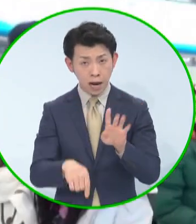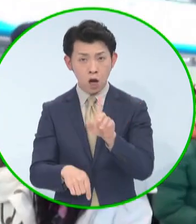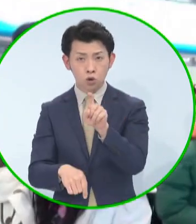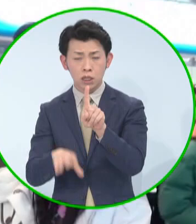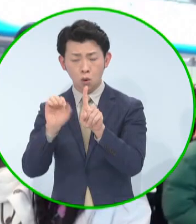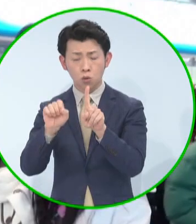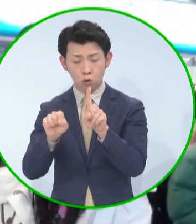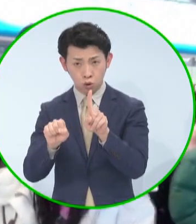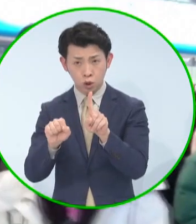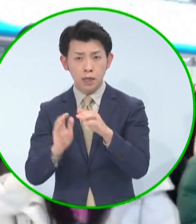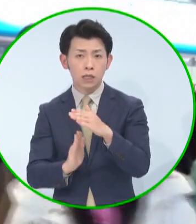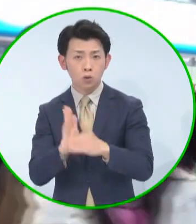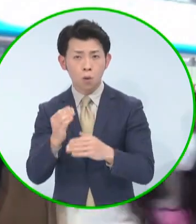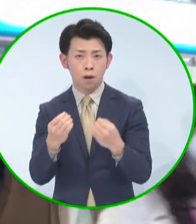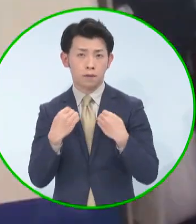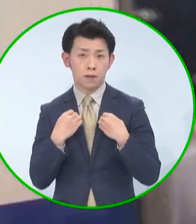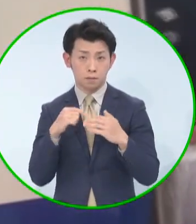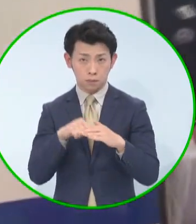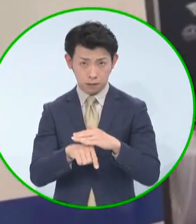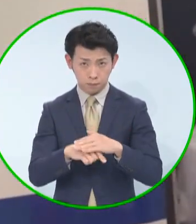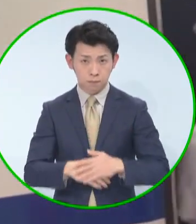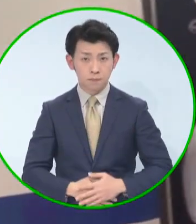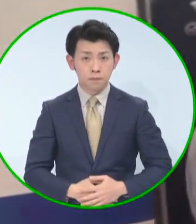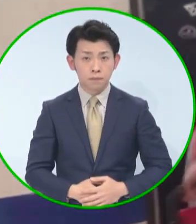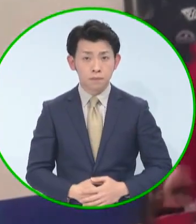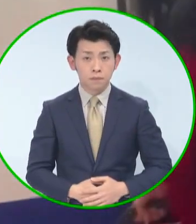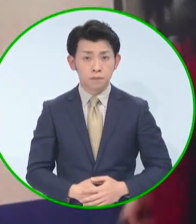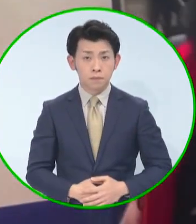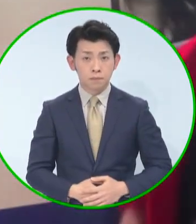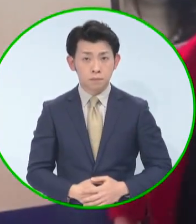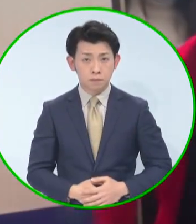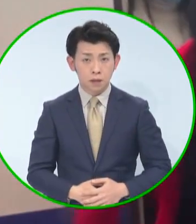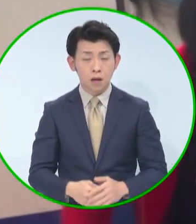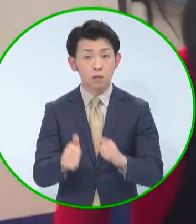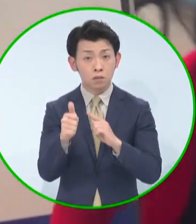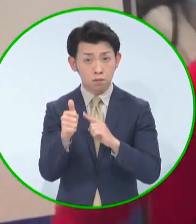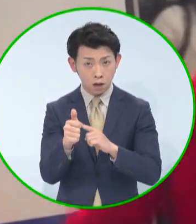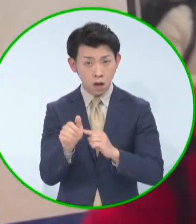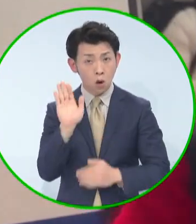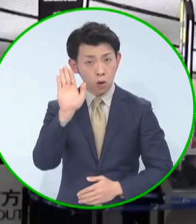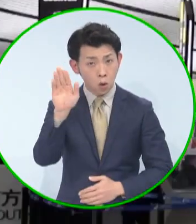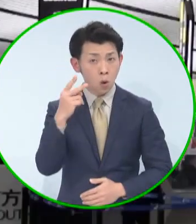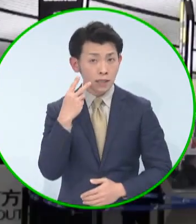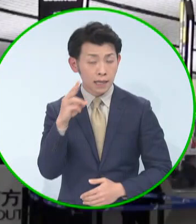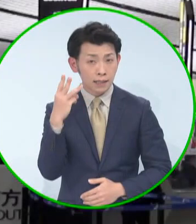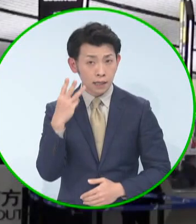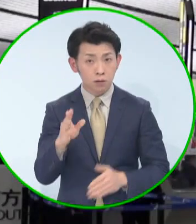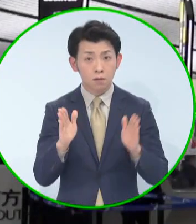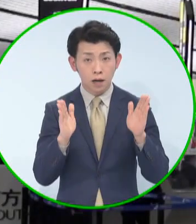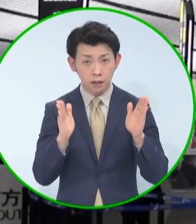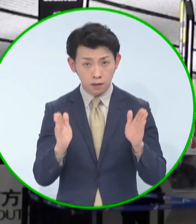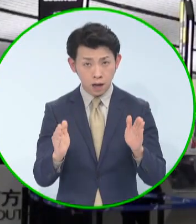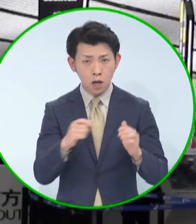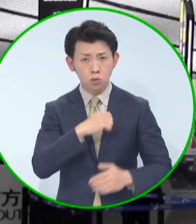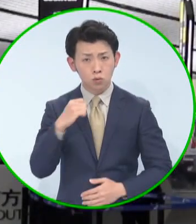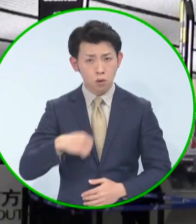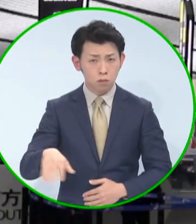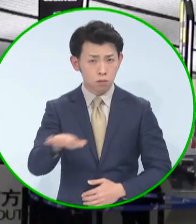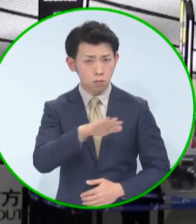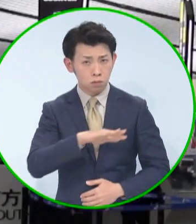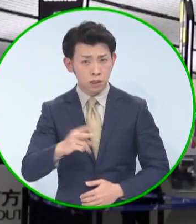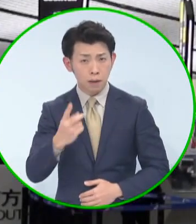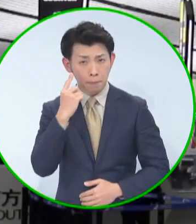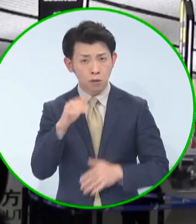11億人以上が感染した可能性がありますまたゴー氏は今後に3か月以内に